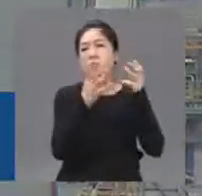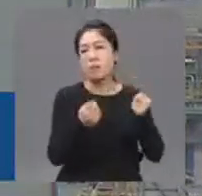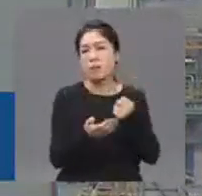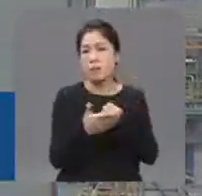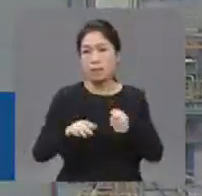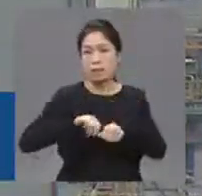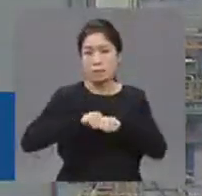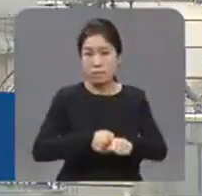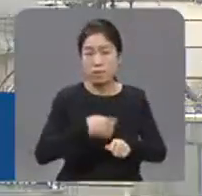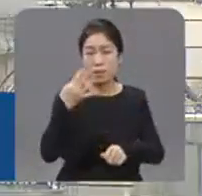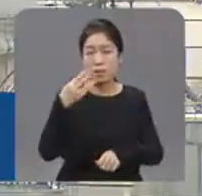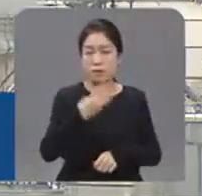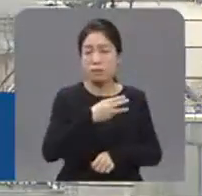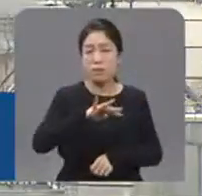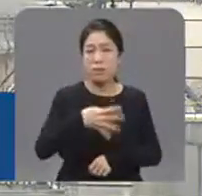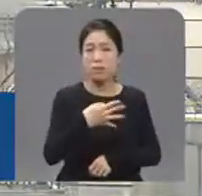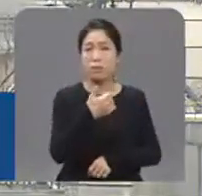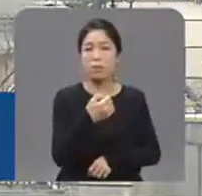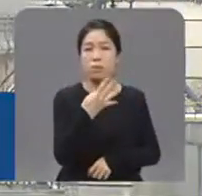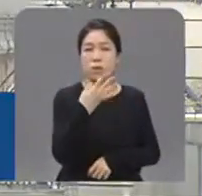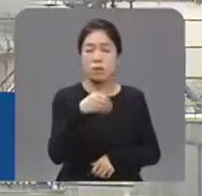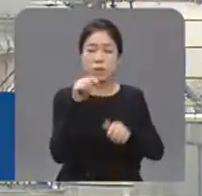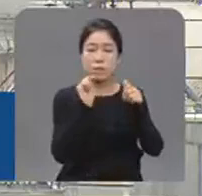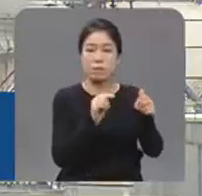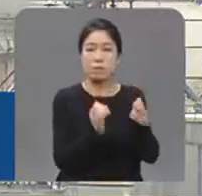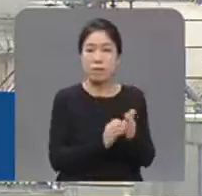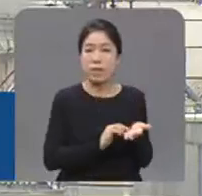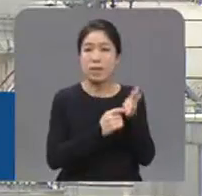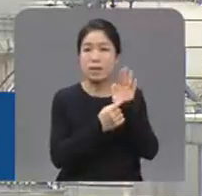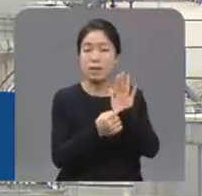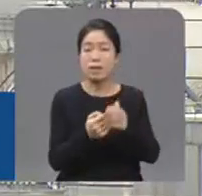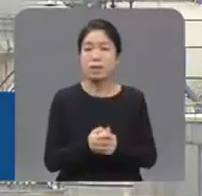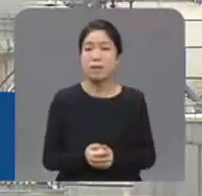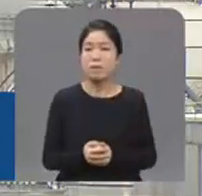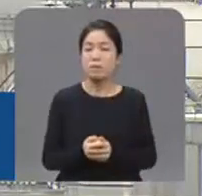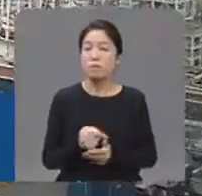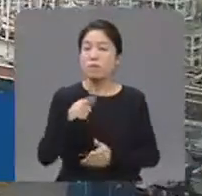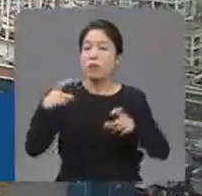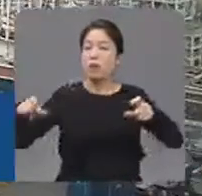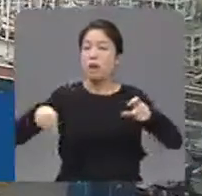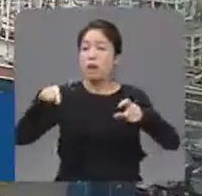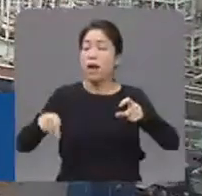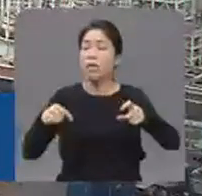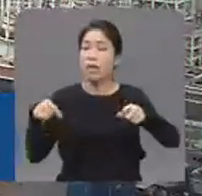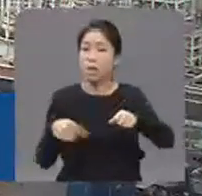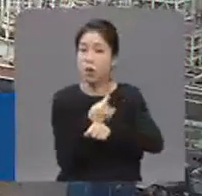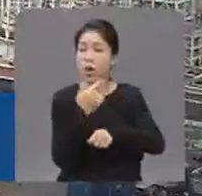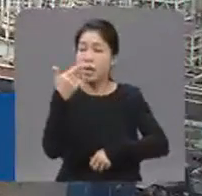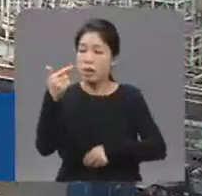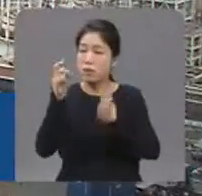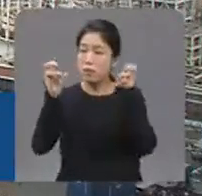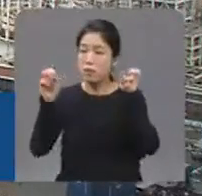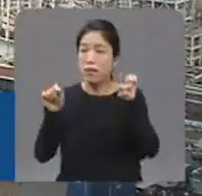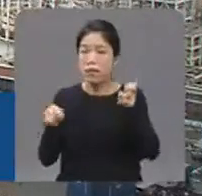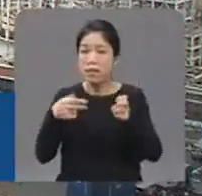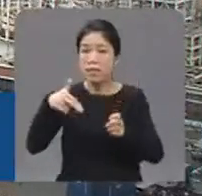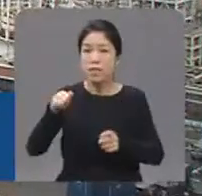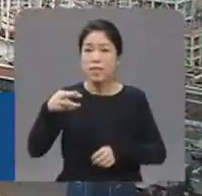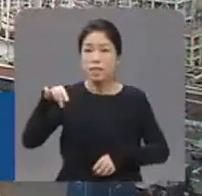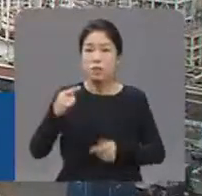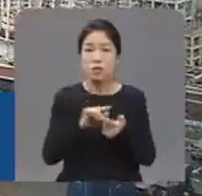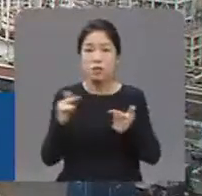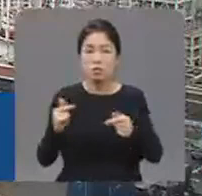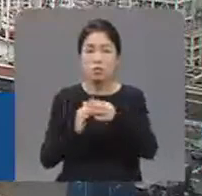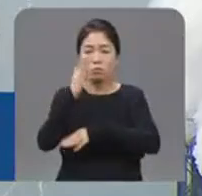부과금 3,454만 원을 부과했다고 밝혔습니다. 여수산단 내 또 다른 기업 6개도 질소 산화물 등을